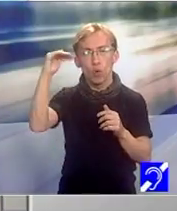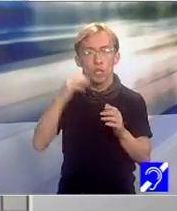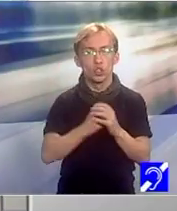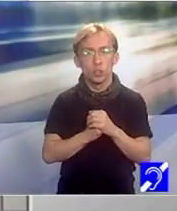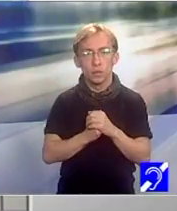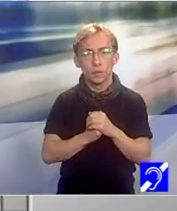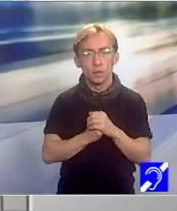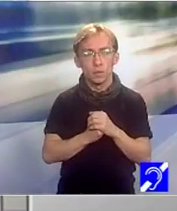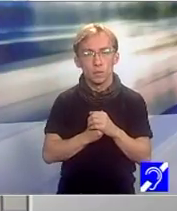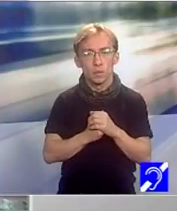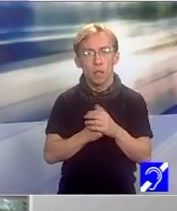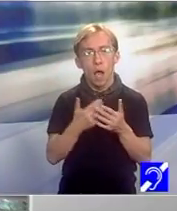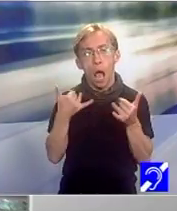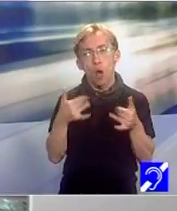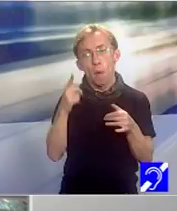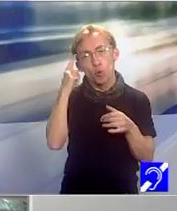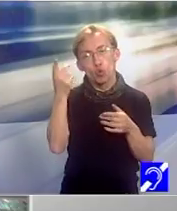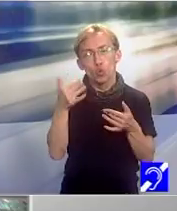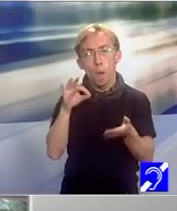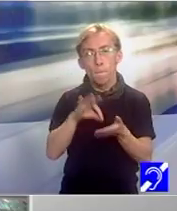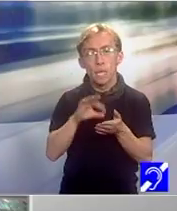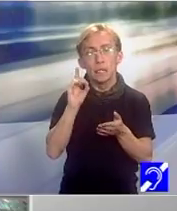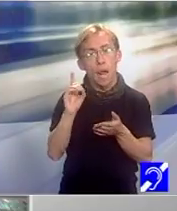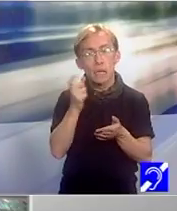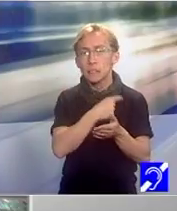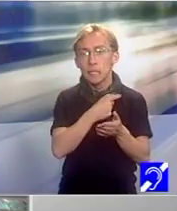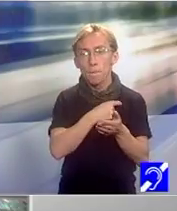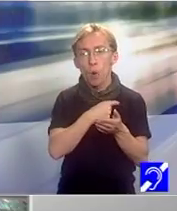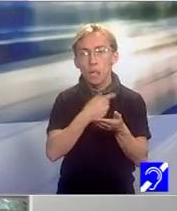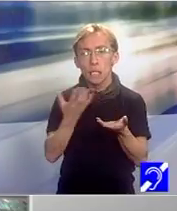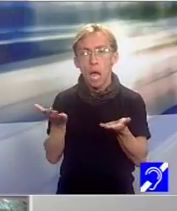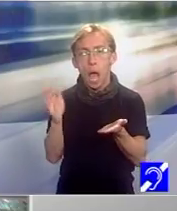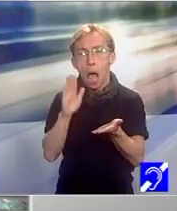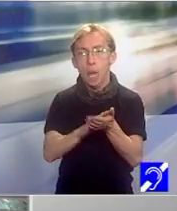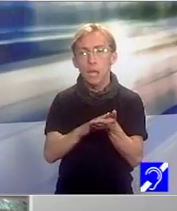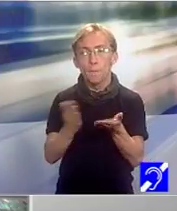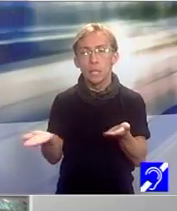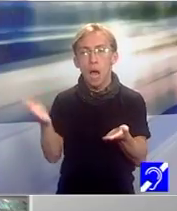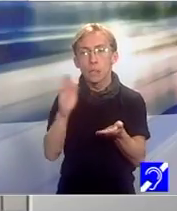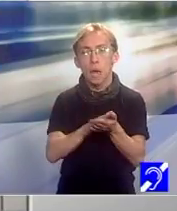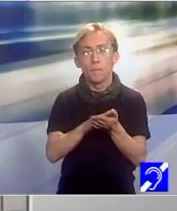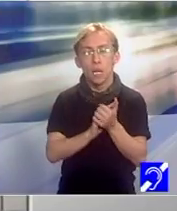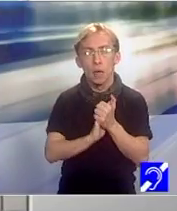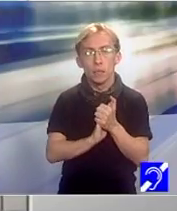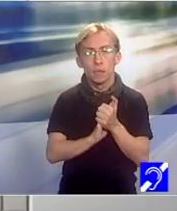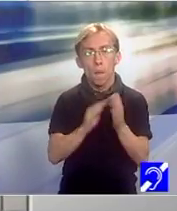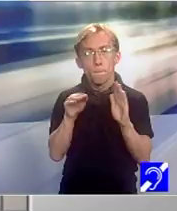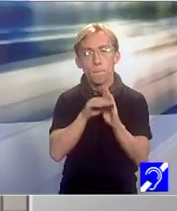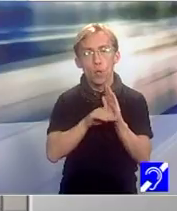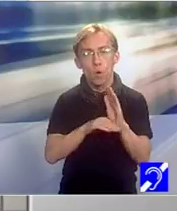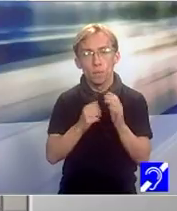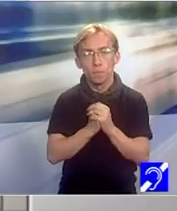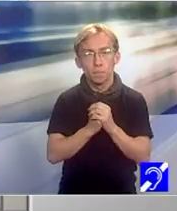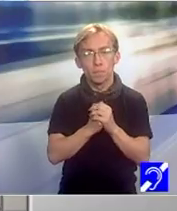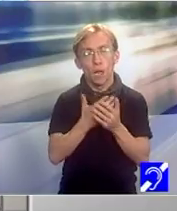știu din minte acum să fie. Cu siguranță se pot adapta protocolele internaționale. Iată,